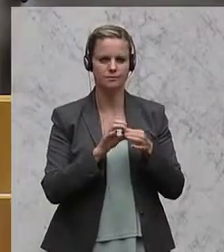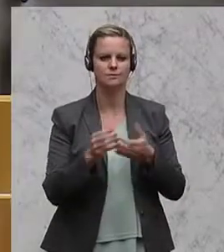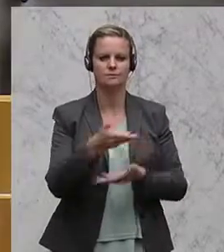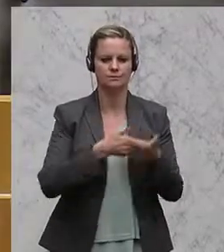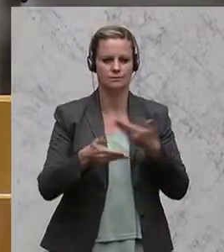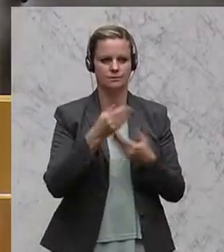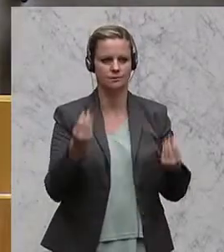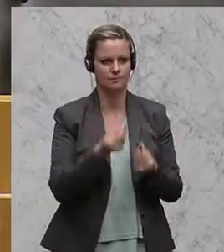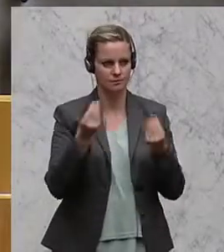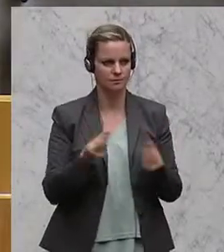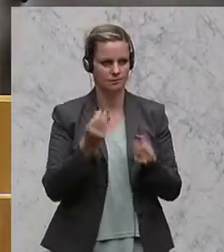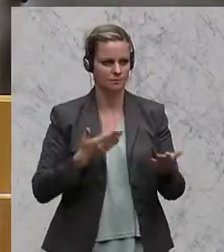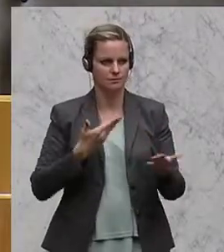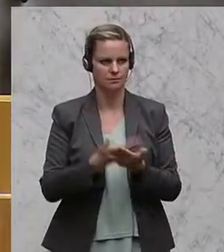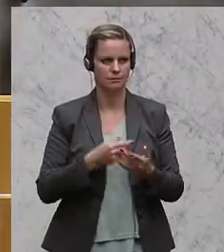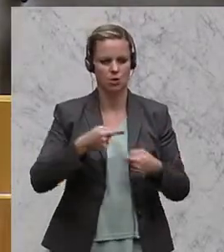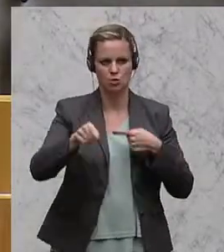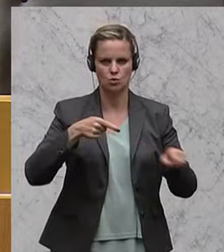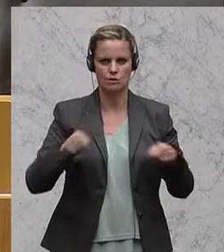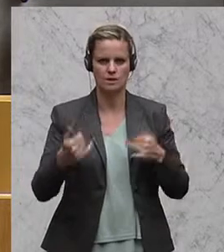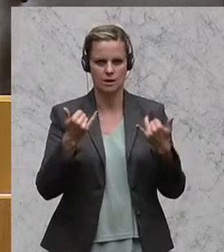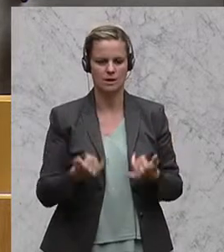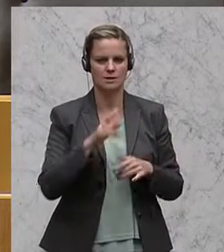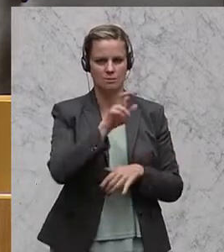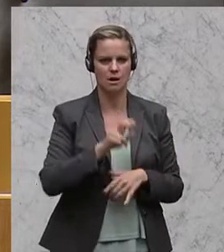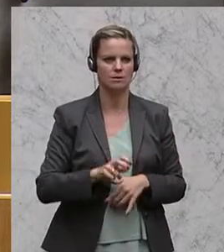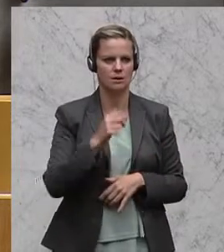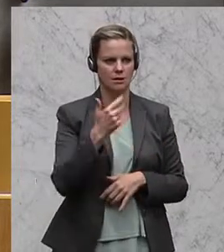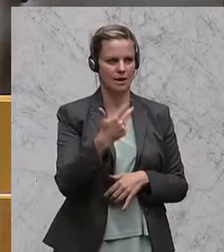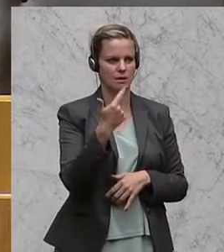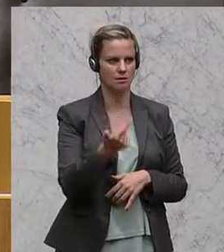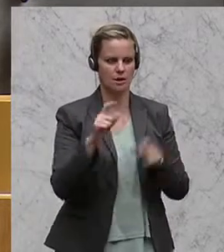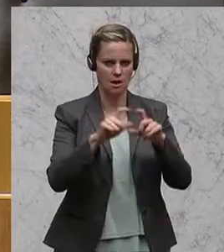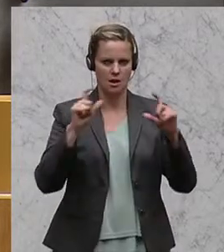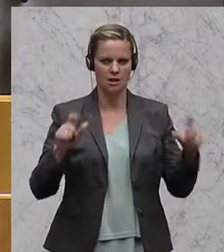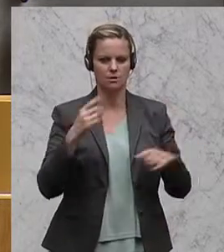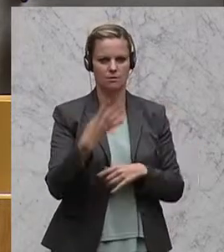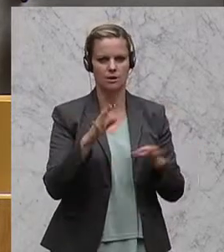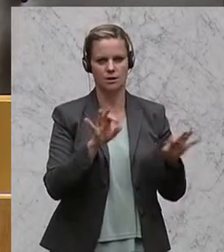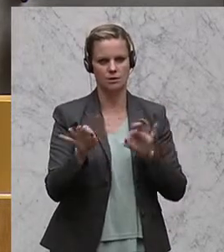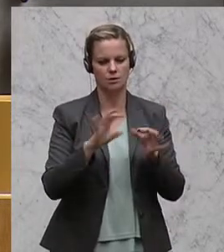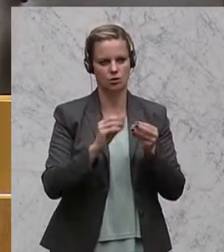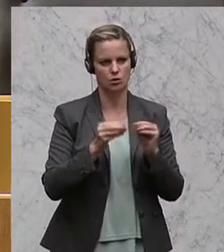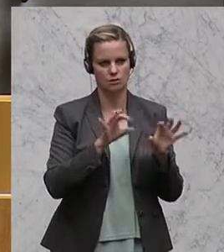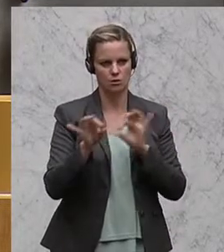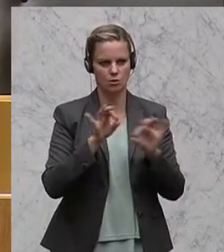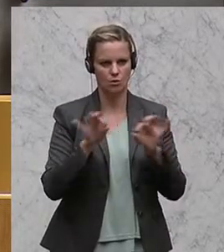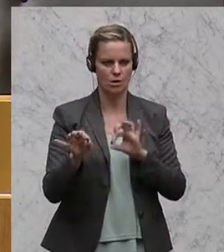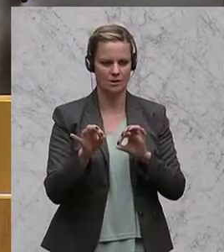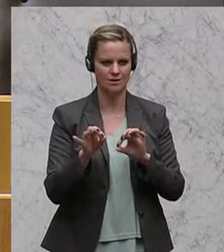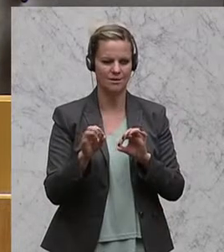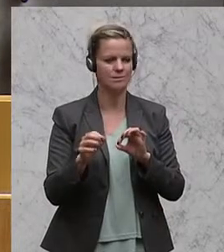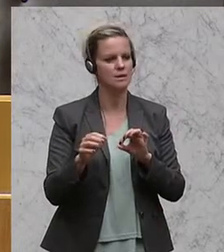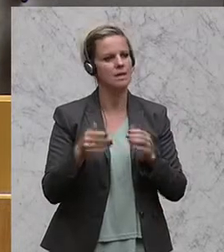Verhandlungsgegenstände und deren Zuweisungen verweise ich gemäß § 23 Absatz 4 der Geschäftsordnung auf die im